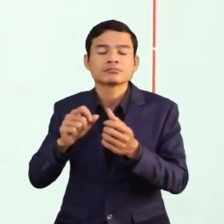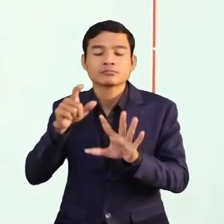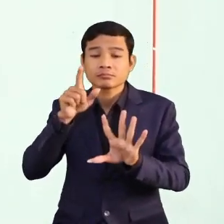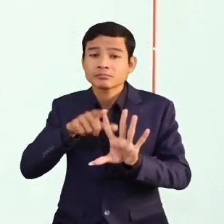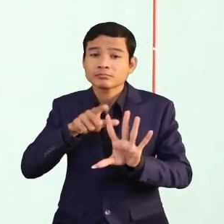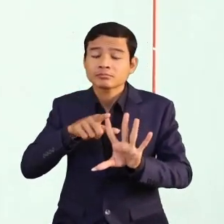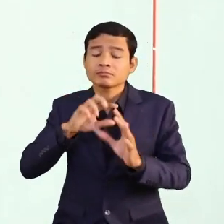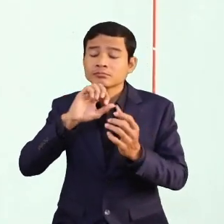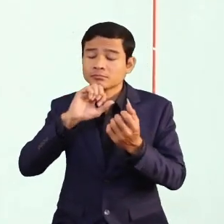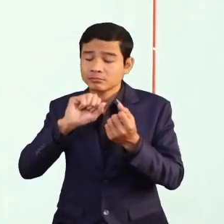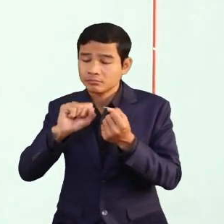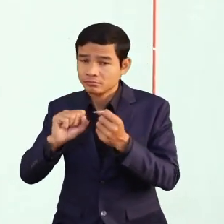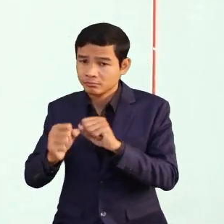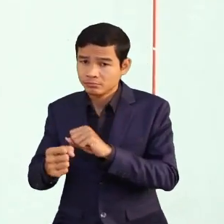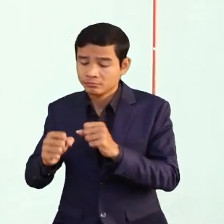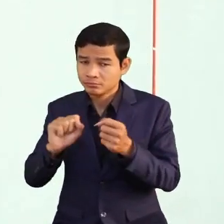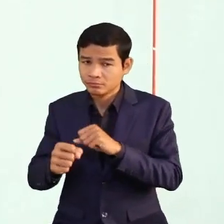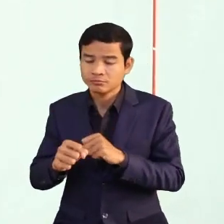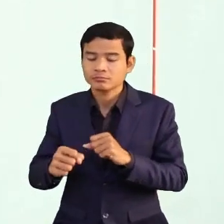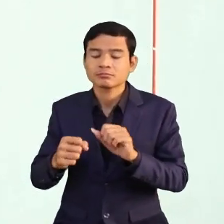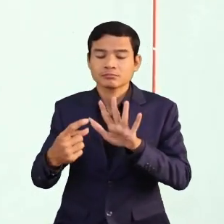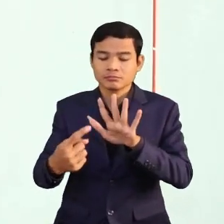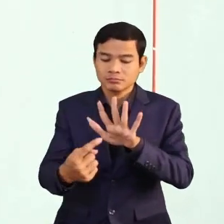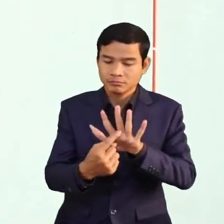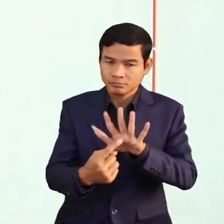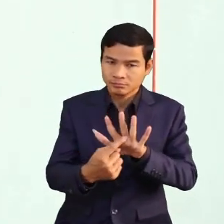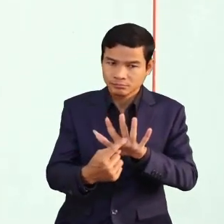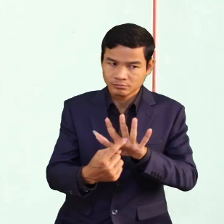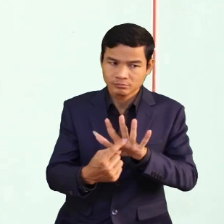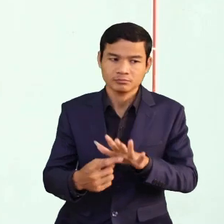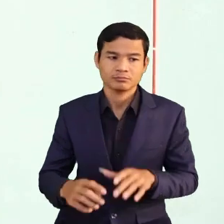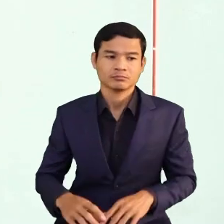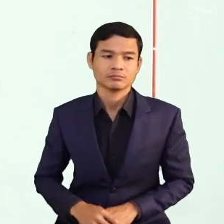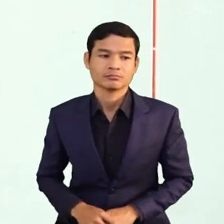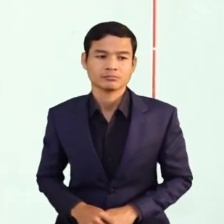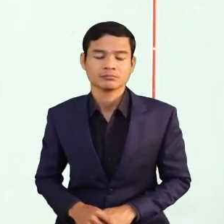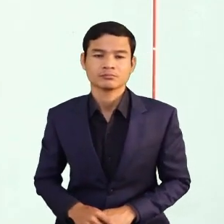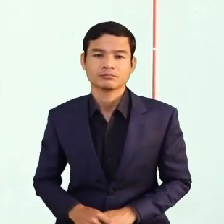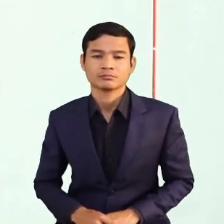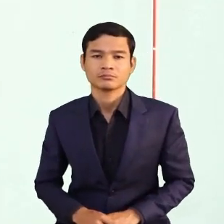จ้าปดสำหรับปีนี้ตาเจี๊ยบกเชิง